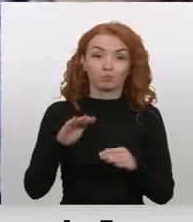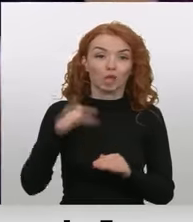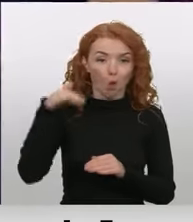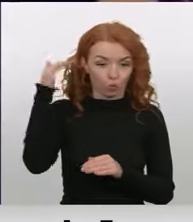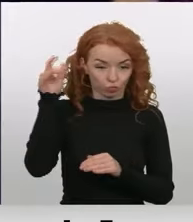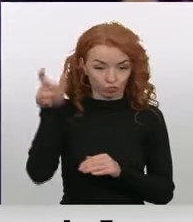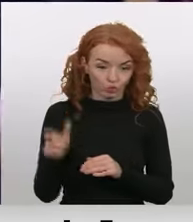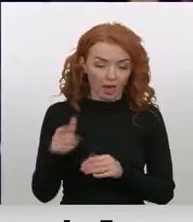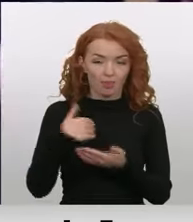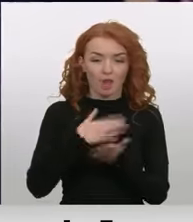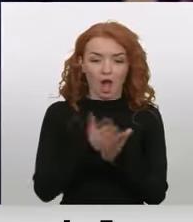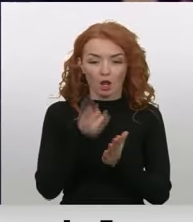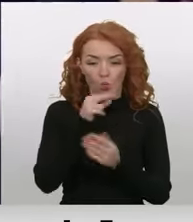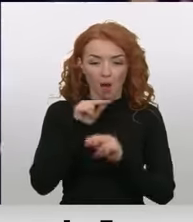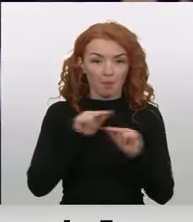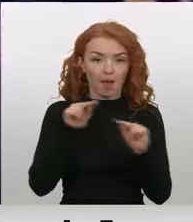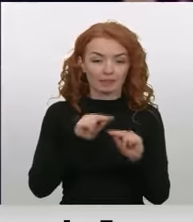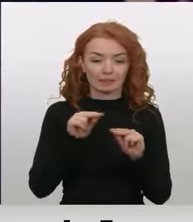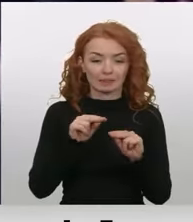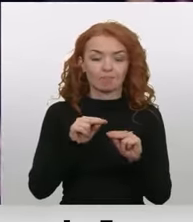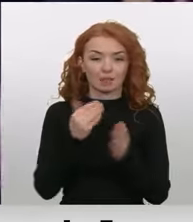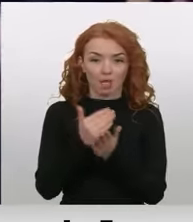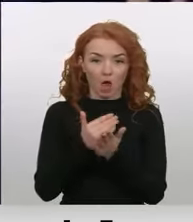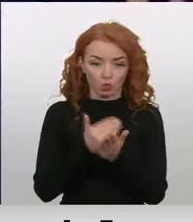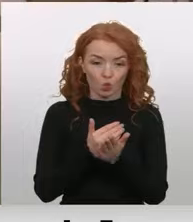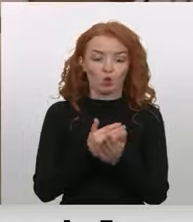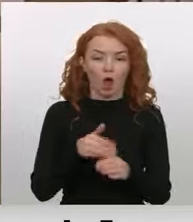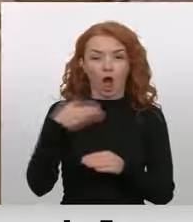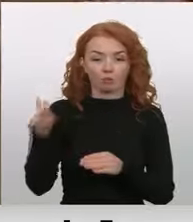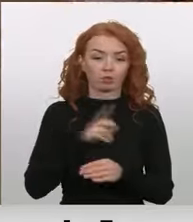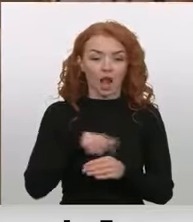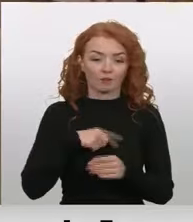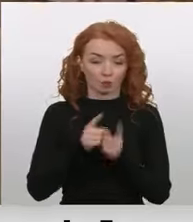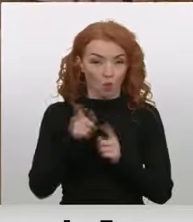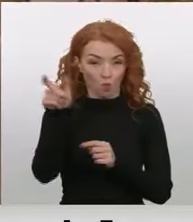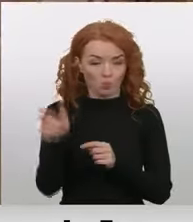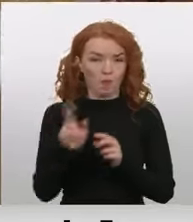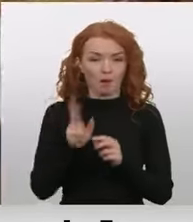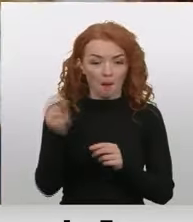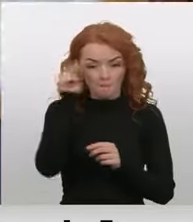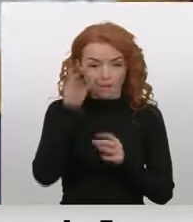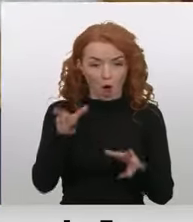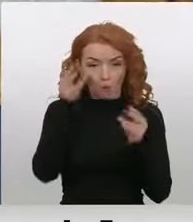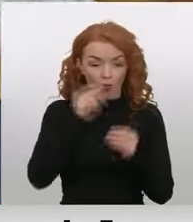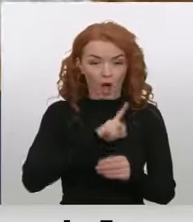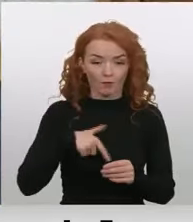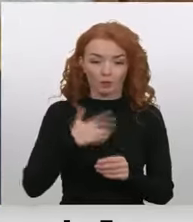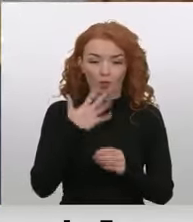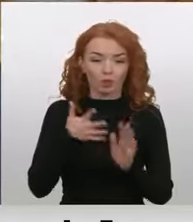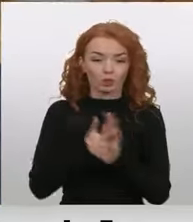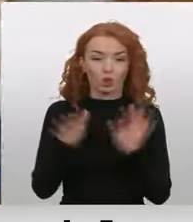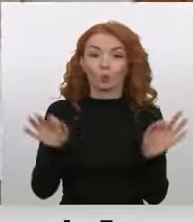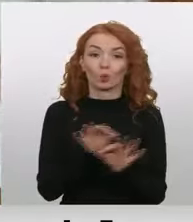pieaugušie. Tā ir daļa no apmācību satura diasporas skolotājiem. Kā palīdzēt apgūt latviešu valodu caur mūziku